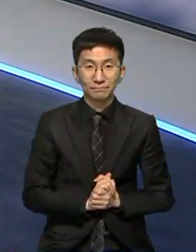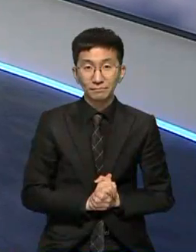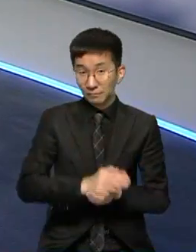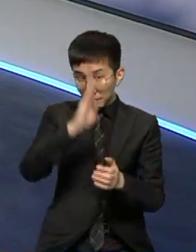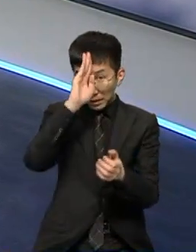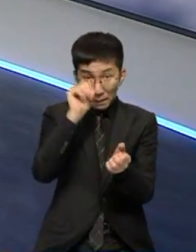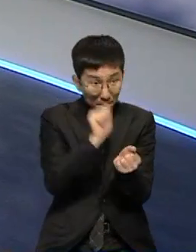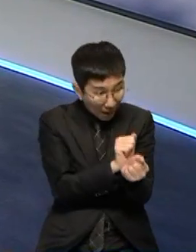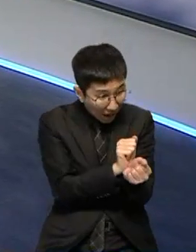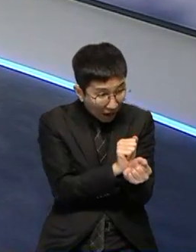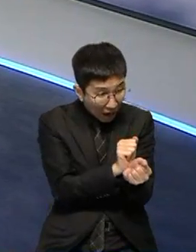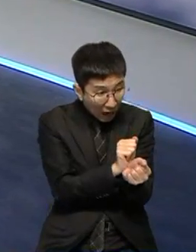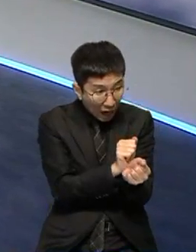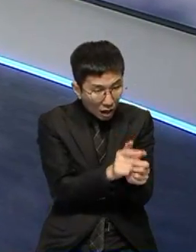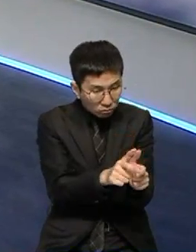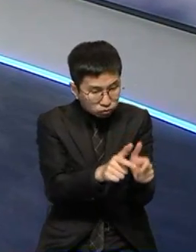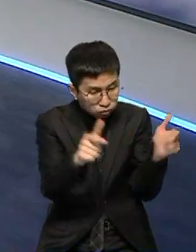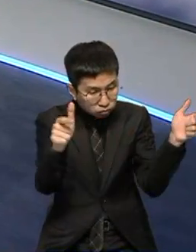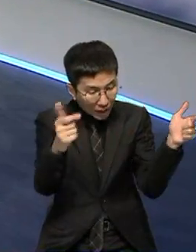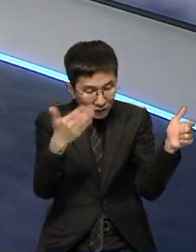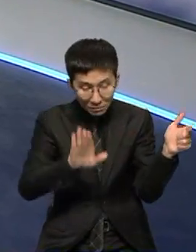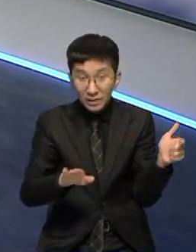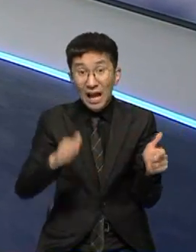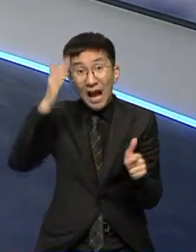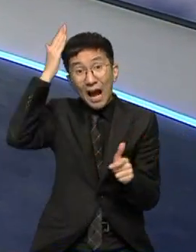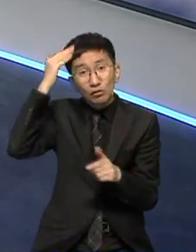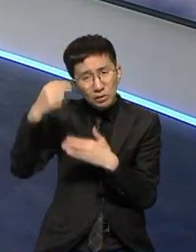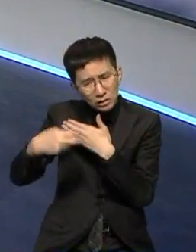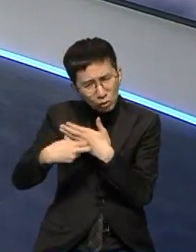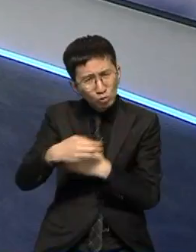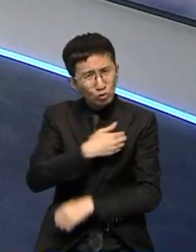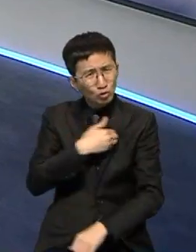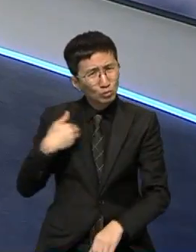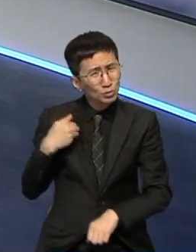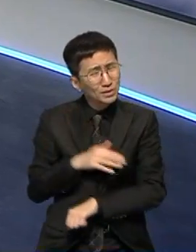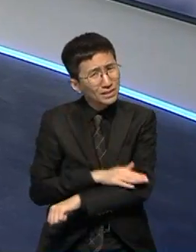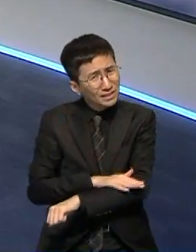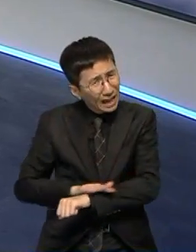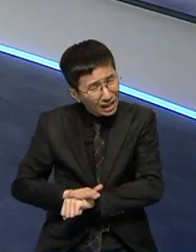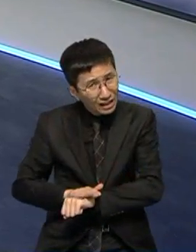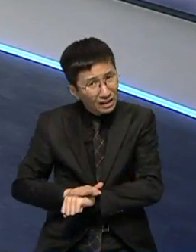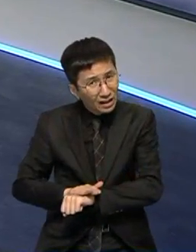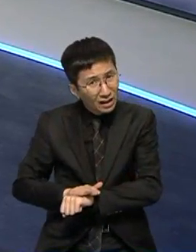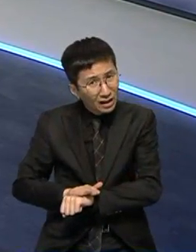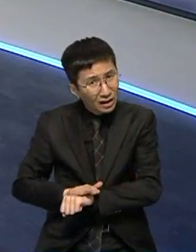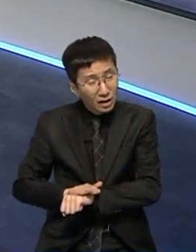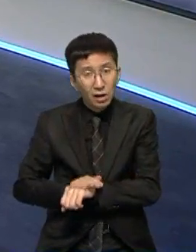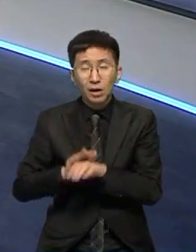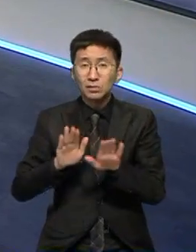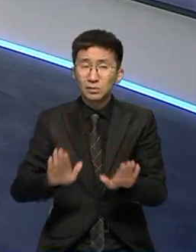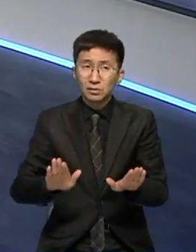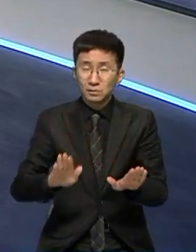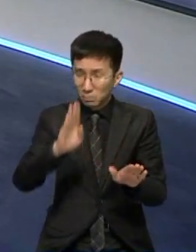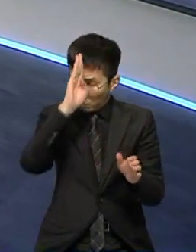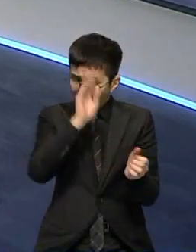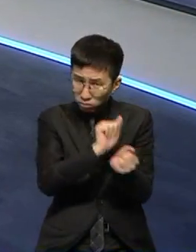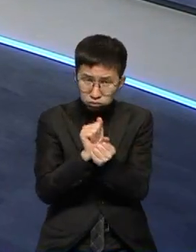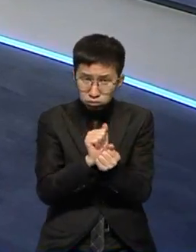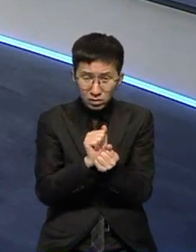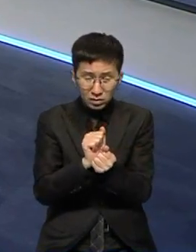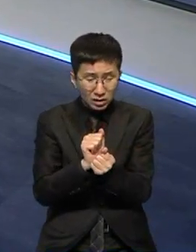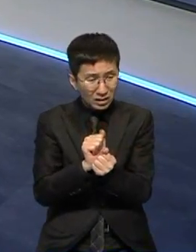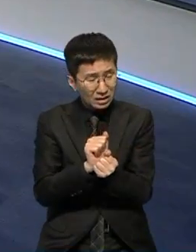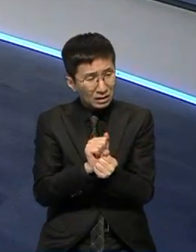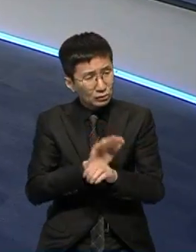자, 이렇게 환자는 계속 늘어나는데 우리 의료 체계는 거기에 맞게 준비돼 있는지, 또 지금의 방역 대책으로 이 위기를